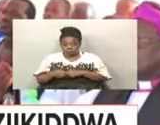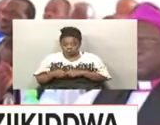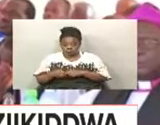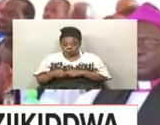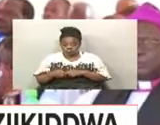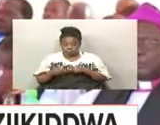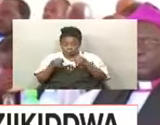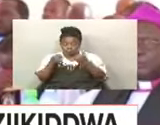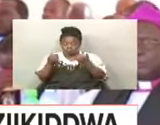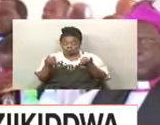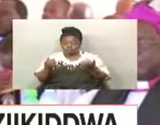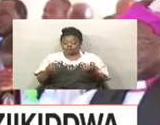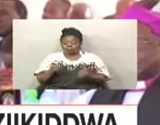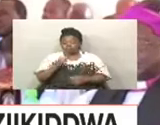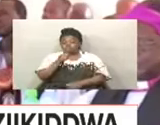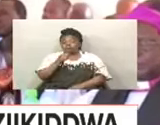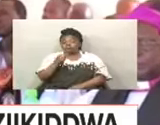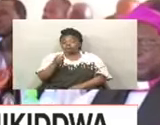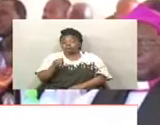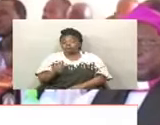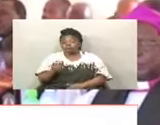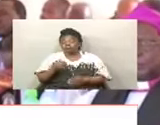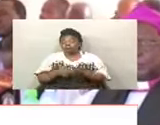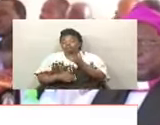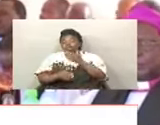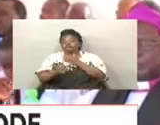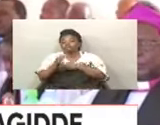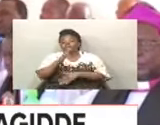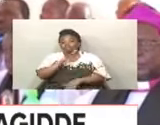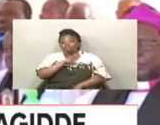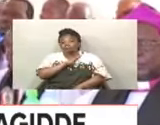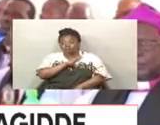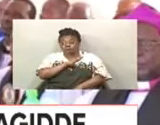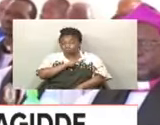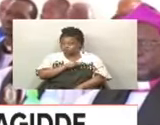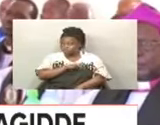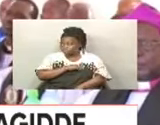abaana na bajjukko mukama abagumye